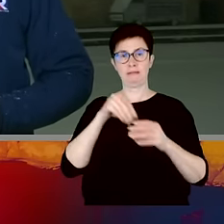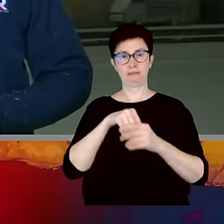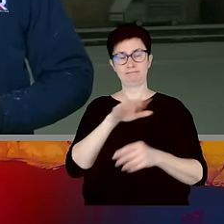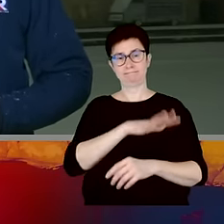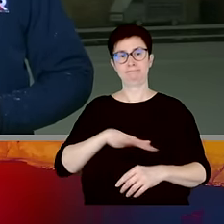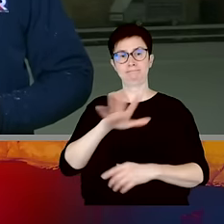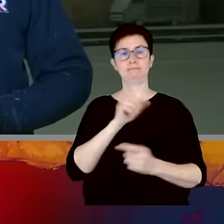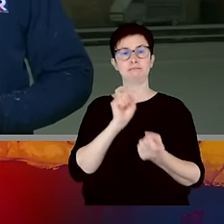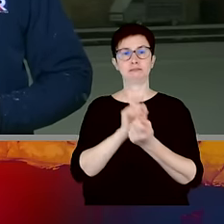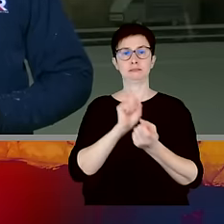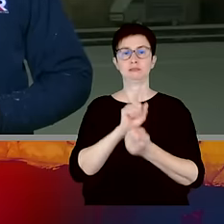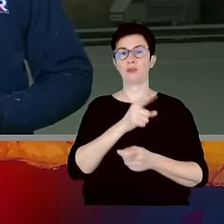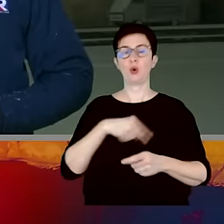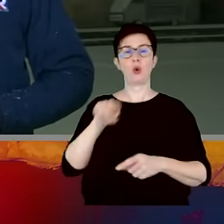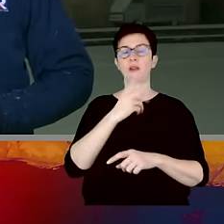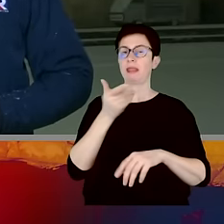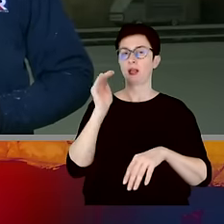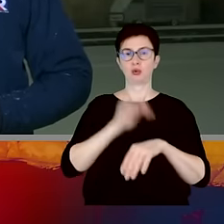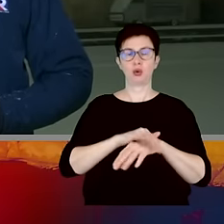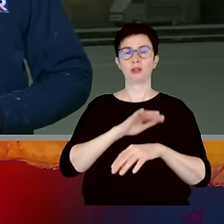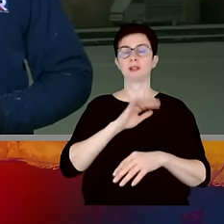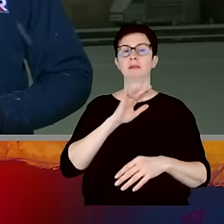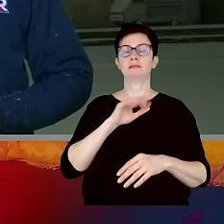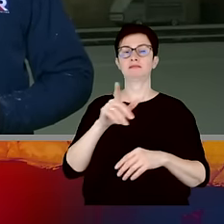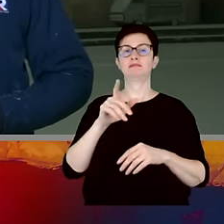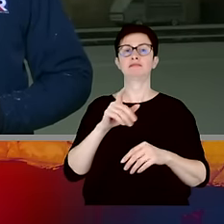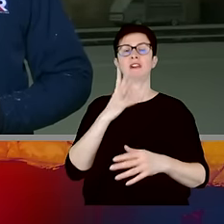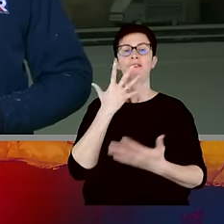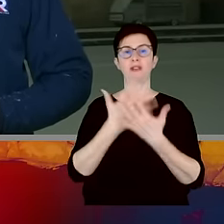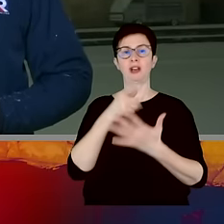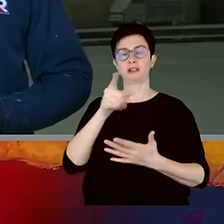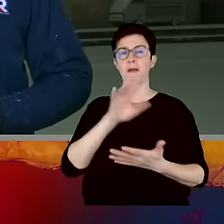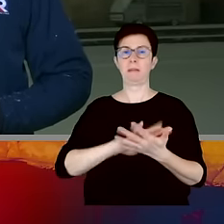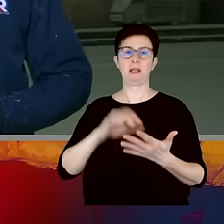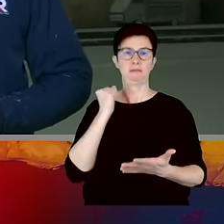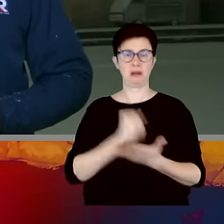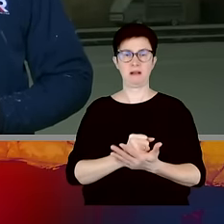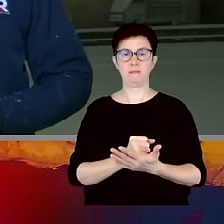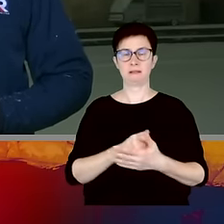godzą się na bezprawne więzienie posła na Sejm Rzeczypospolitej Mariusza Kamińskiego.